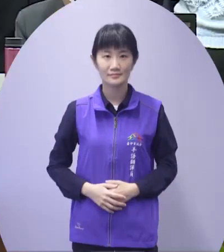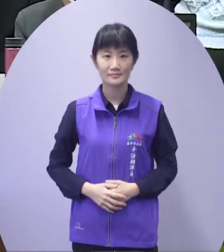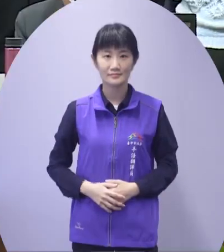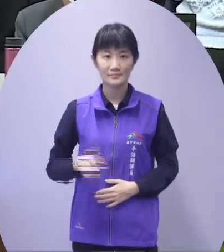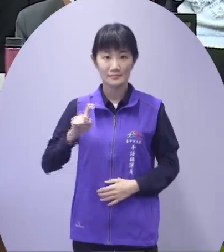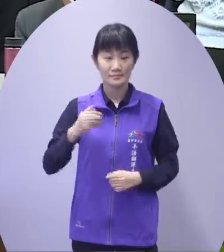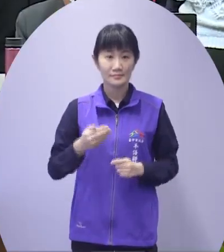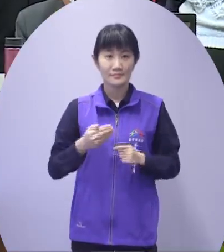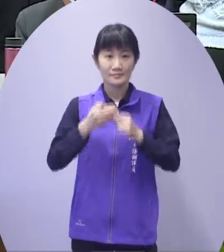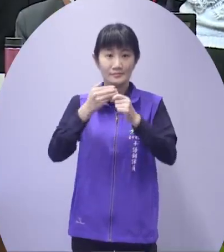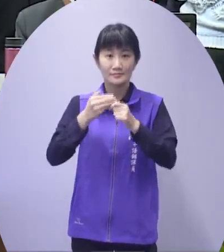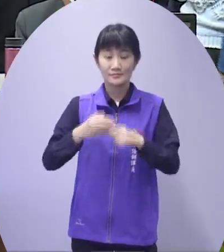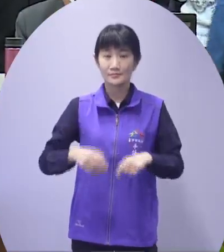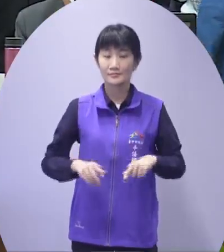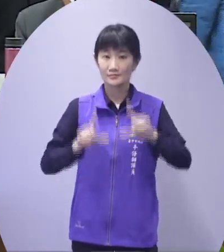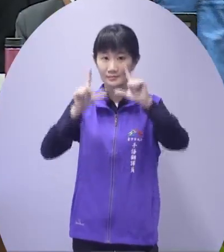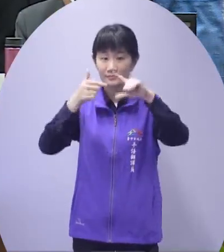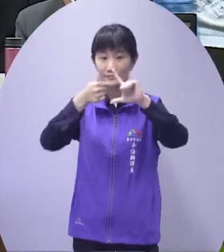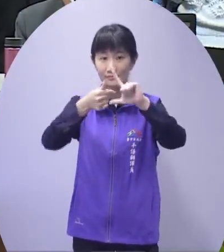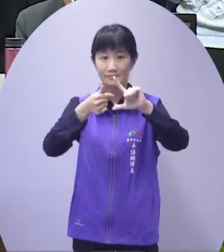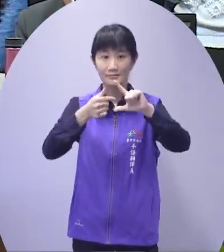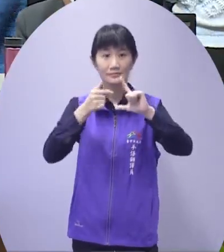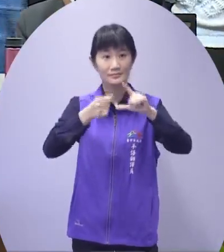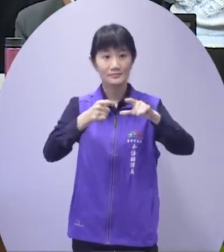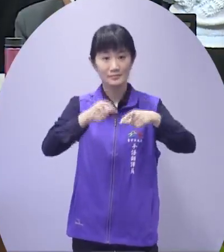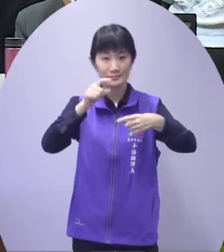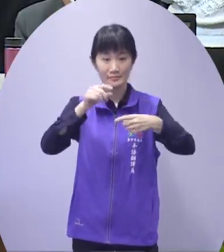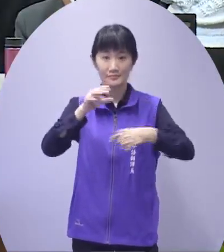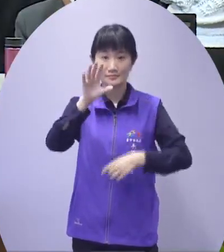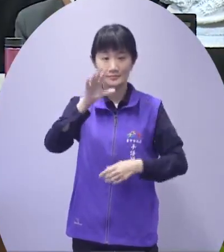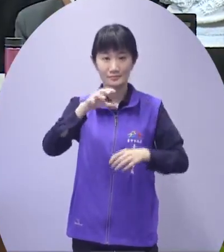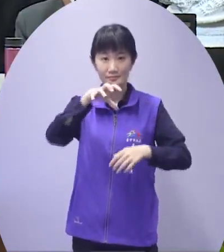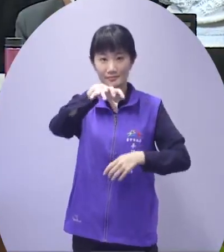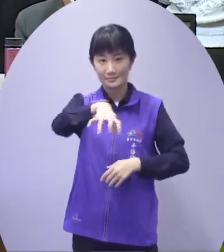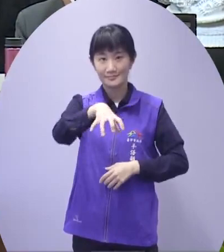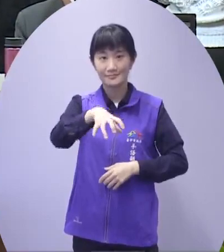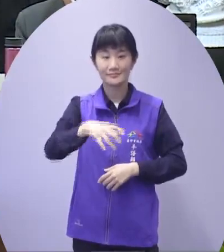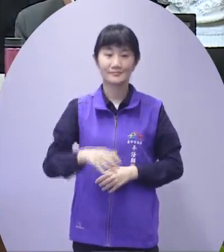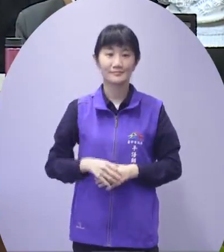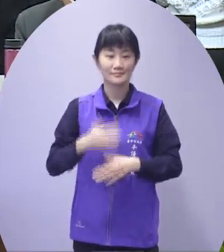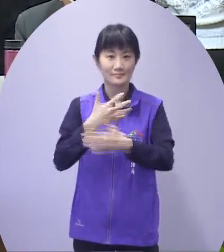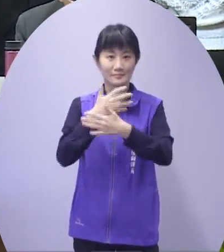第十九位，东区区公所周建宏技师，请上台授奖。